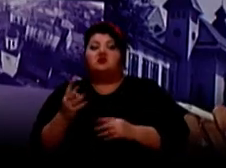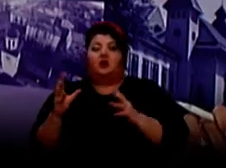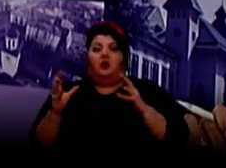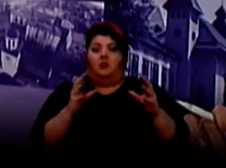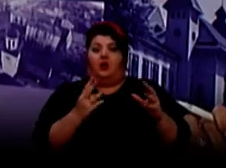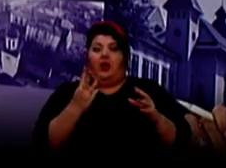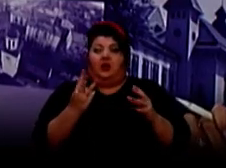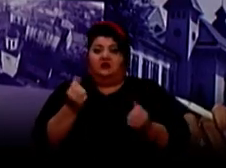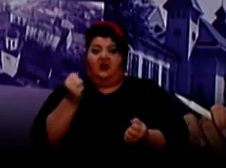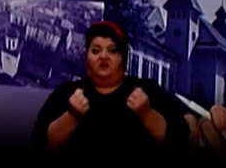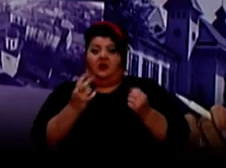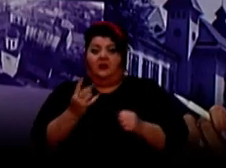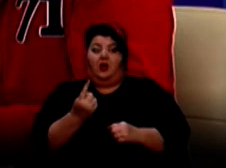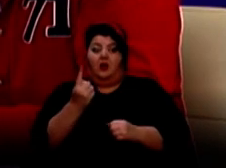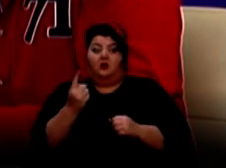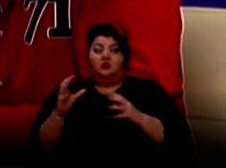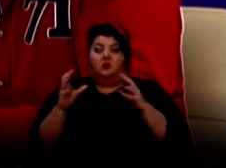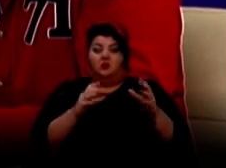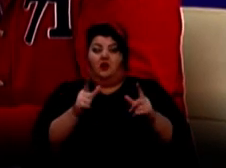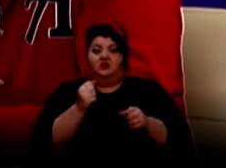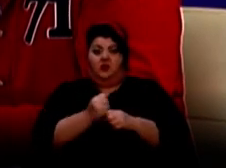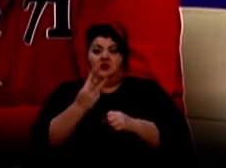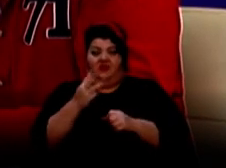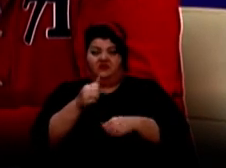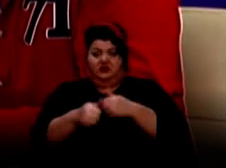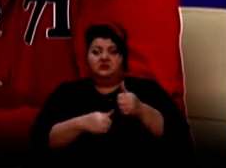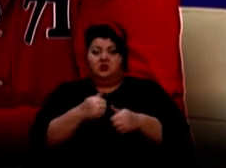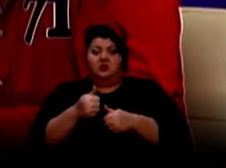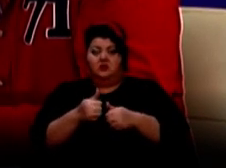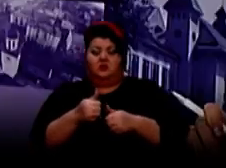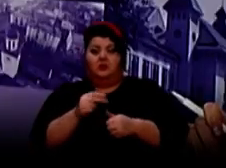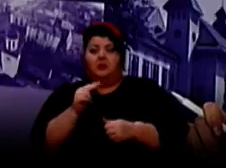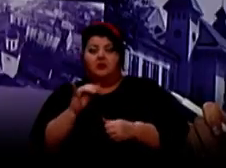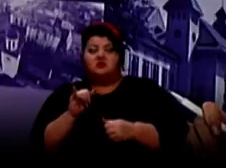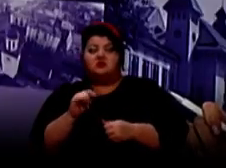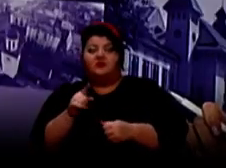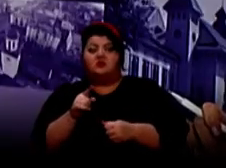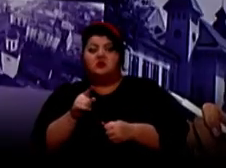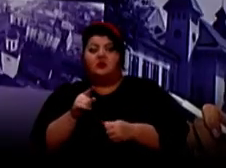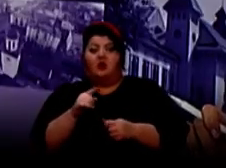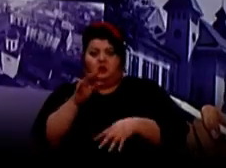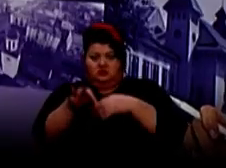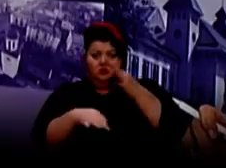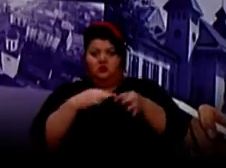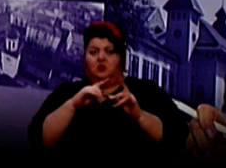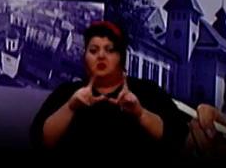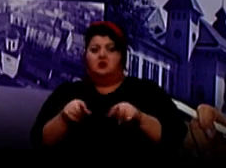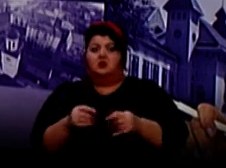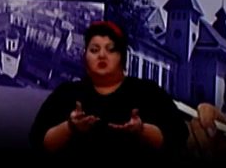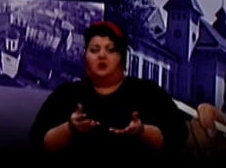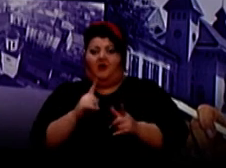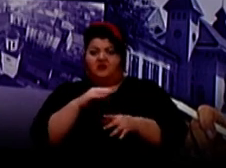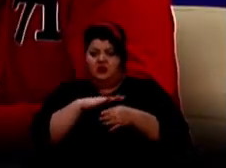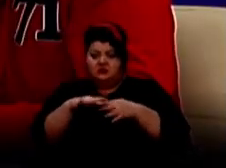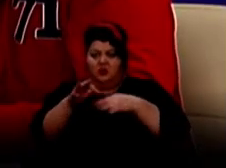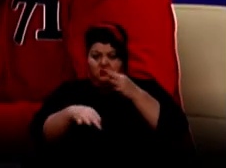водія на машину. Три водія на машину? А як ви рахуєте? А вони що, працюють в три зміни? А як ви рахуєте? Чи вони працюють в три зміни? Чи вони цілодобово їздять? Чи які у вас розрахунки?